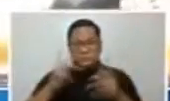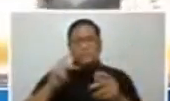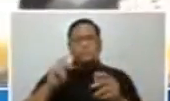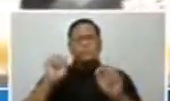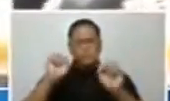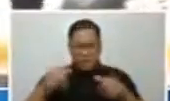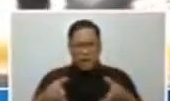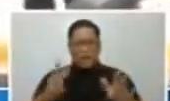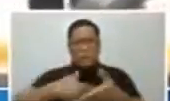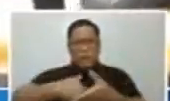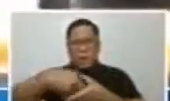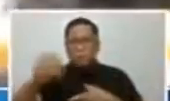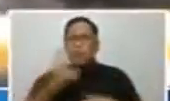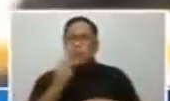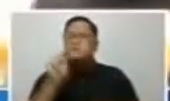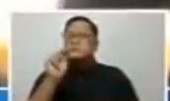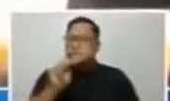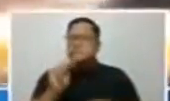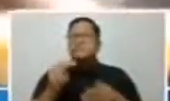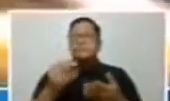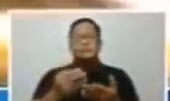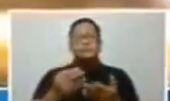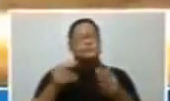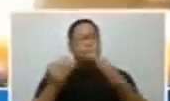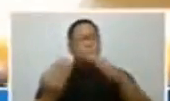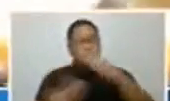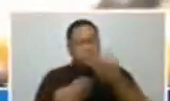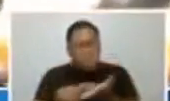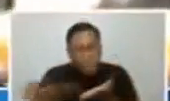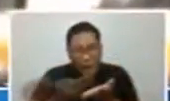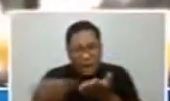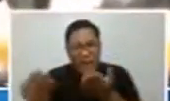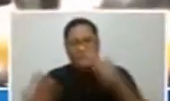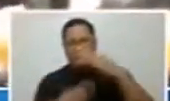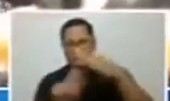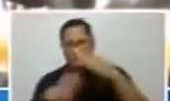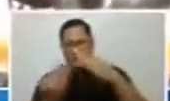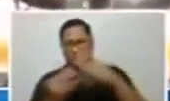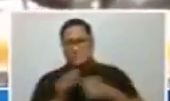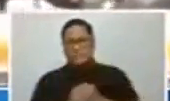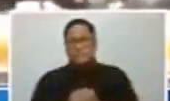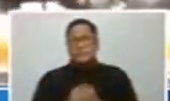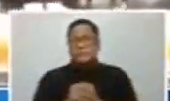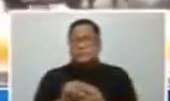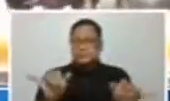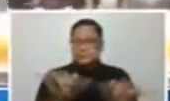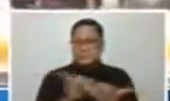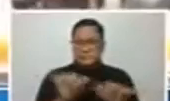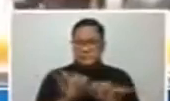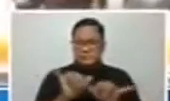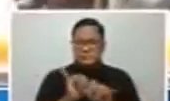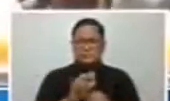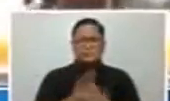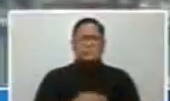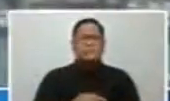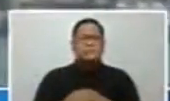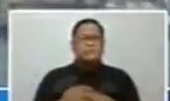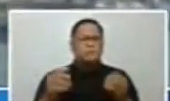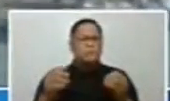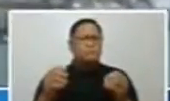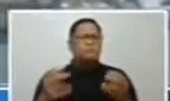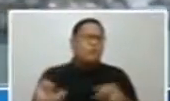at makapagbigay din tayo ng accommodation sa mga health workers natin para hindi na muna sila uwi ng bahay at hindi mahawa yung kanilang